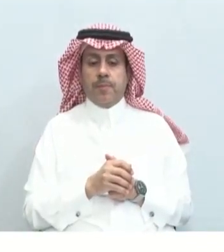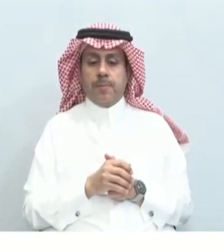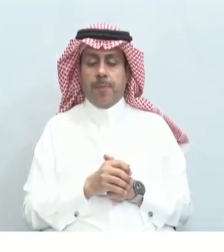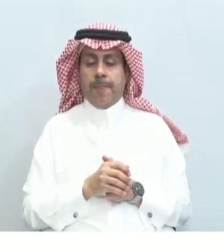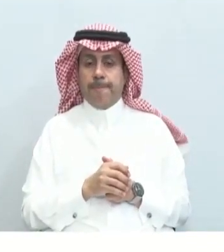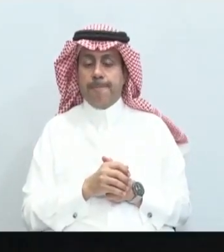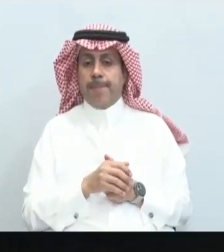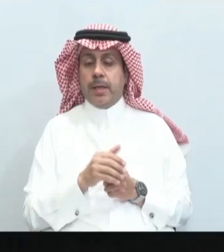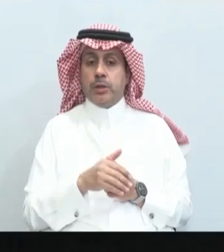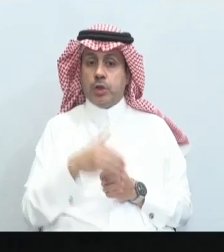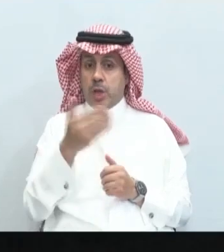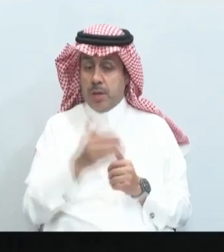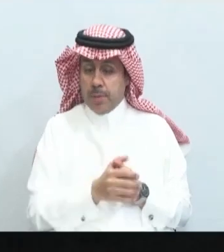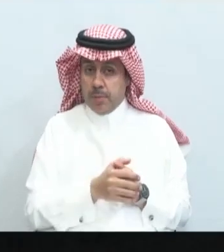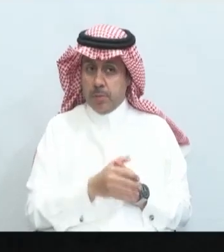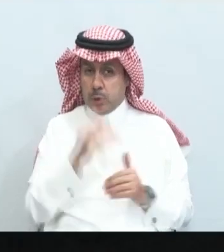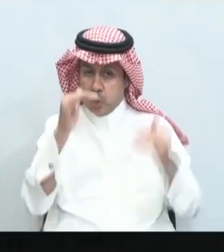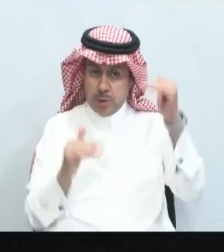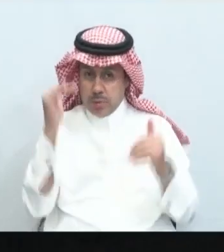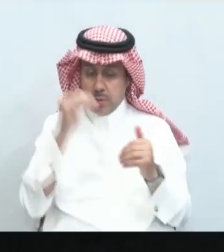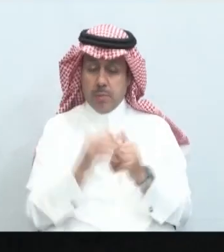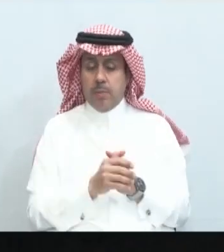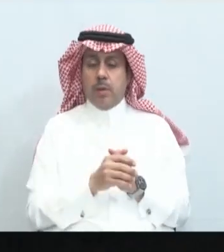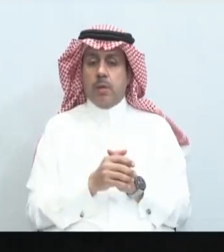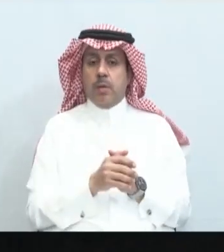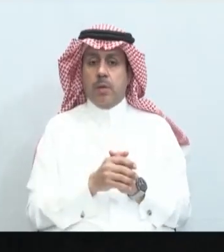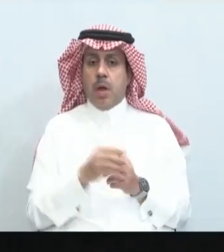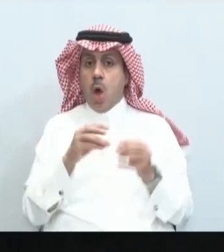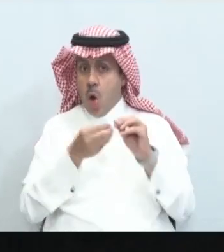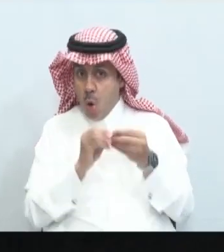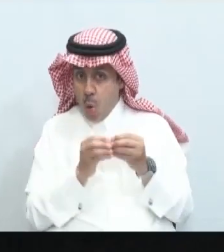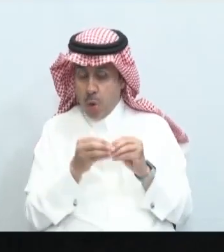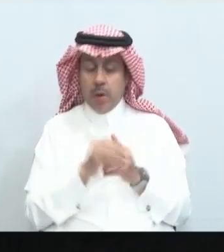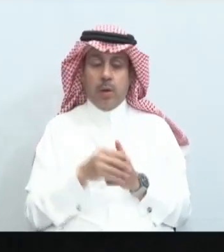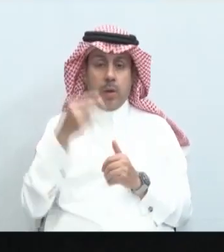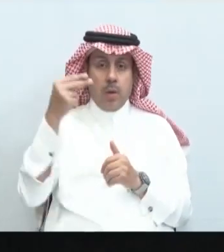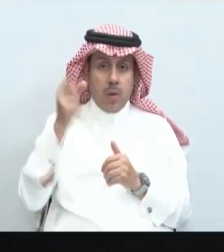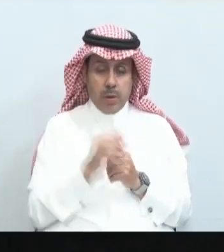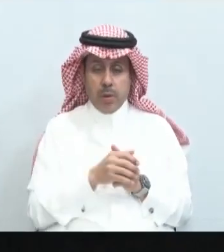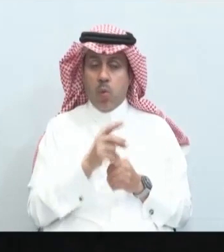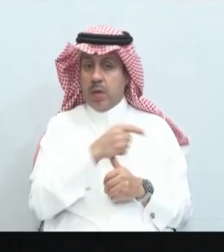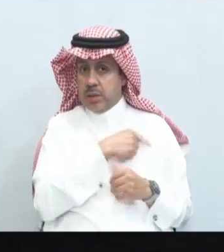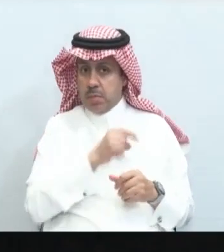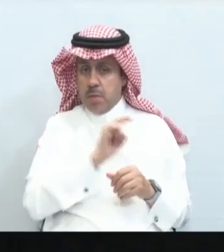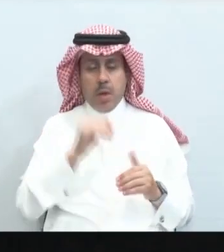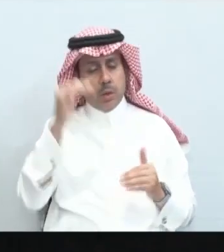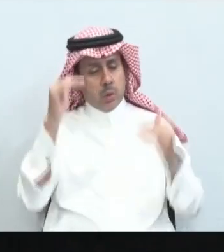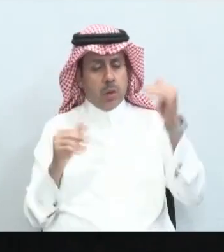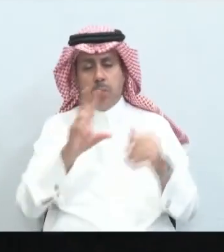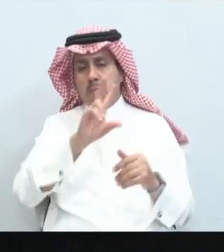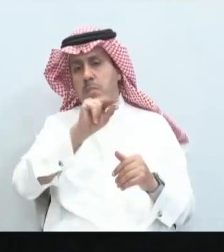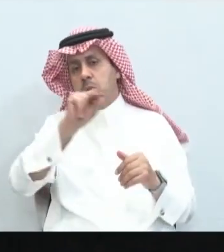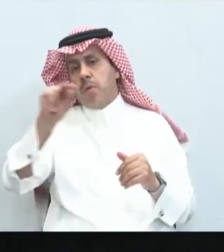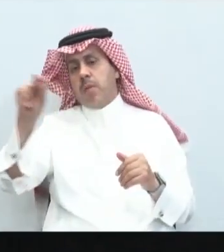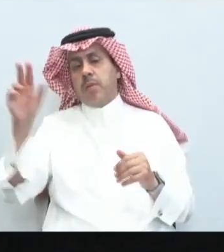سواء على جانب العرق او غير ذلك او اللون او غير ذلك من الامور وانما جاءت على